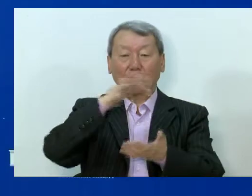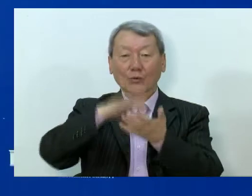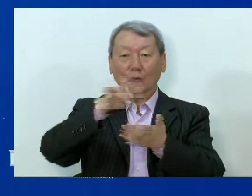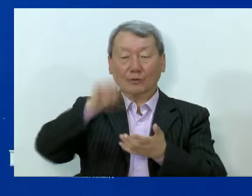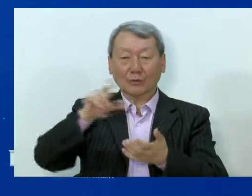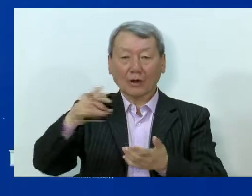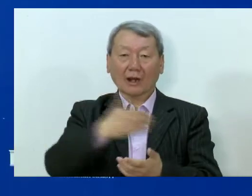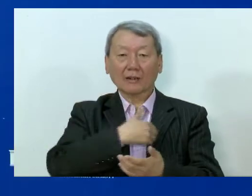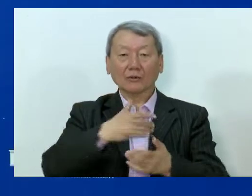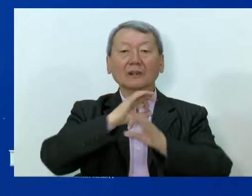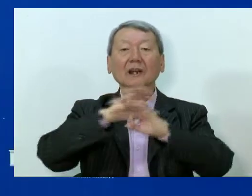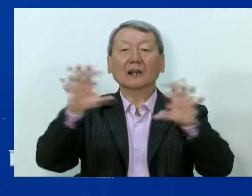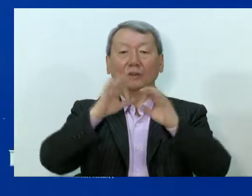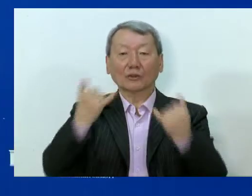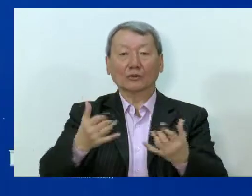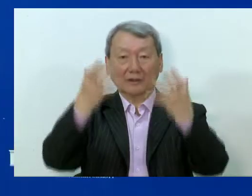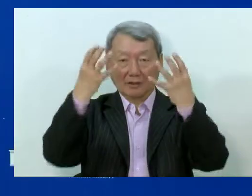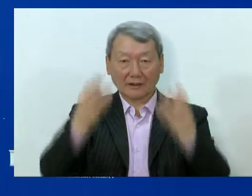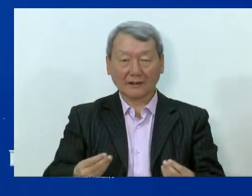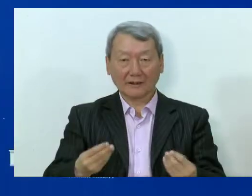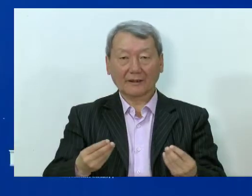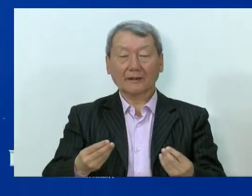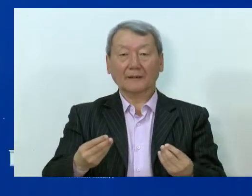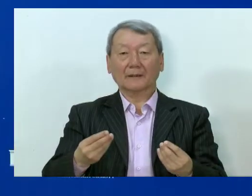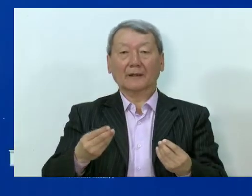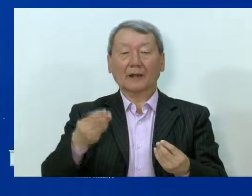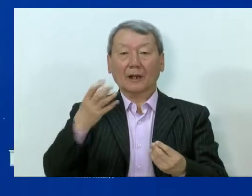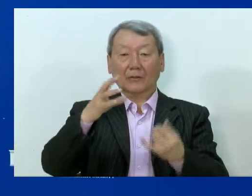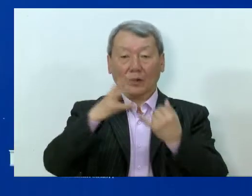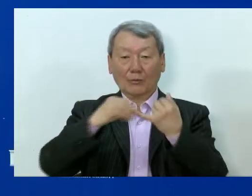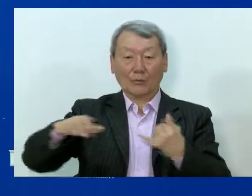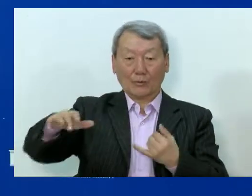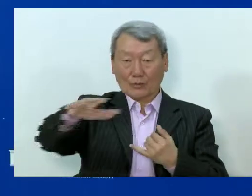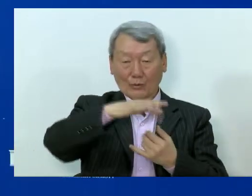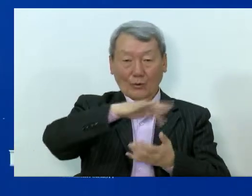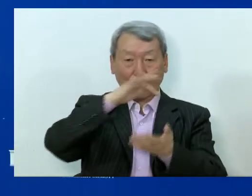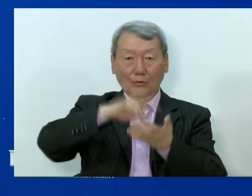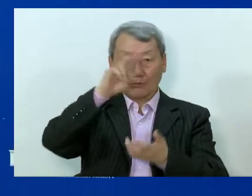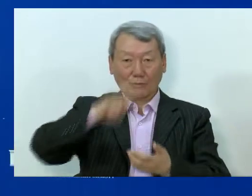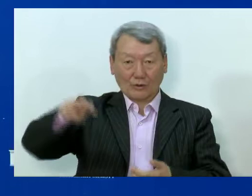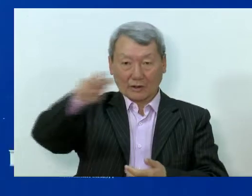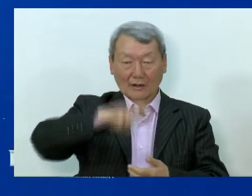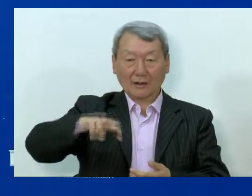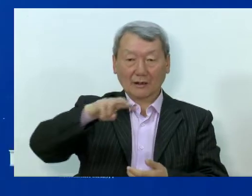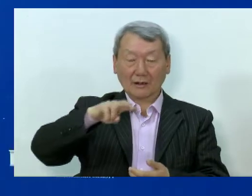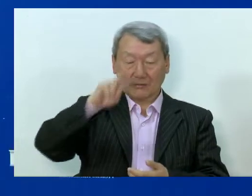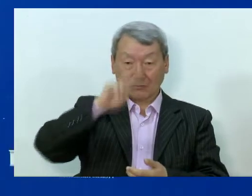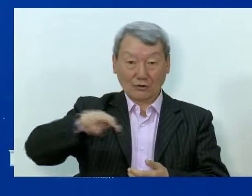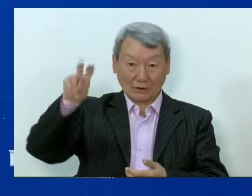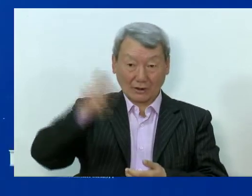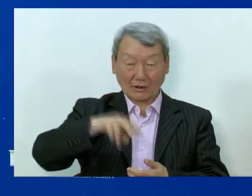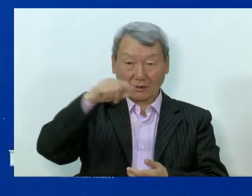сводку на сегодняшний день на территории города бишкек за